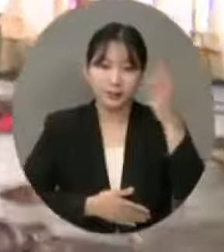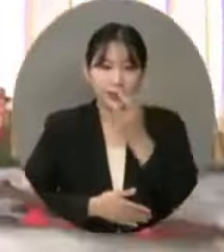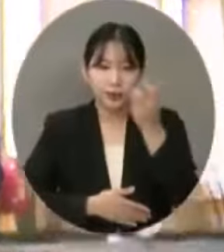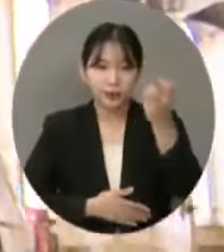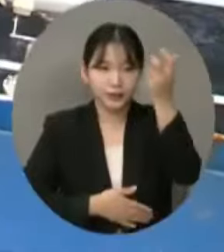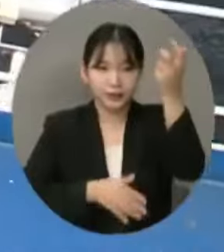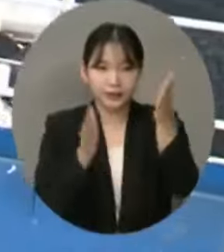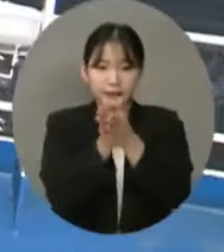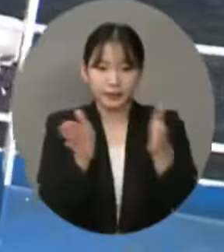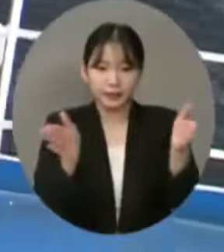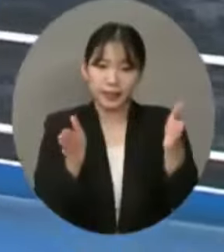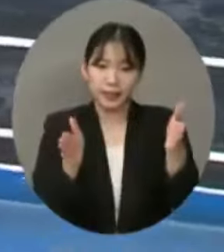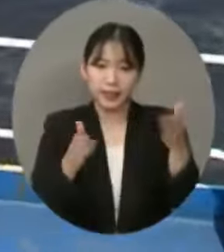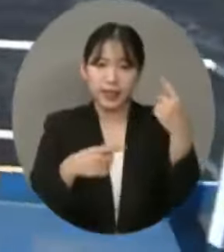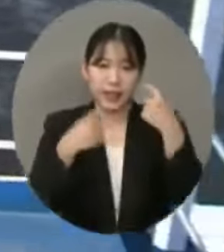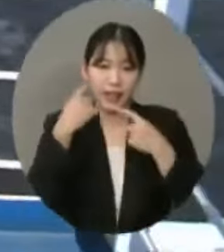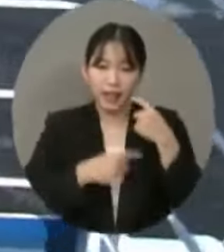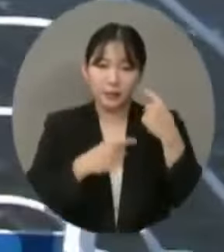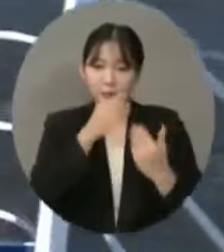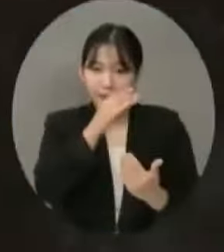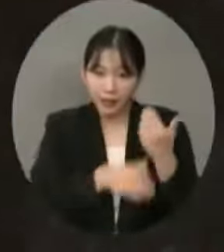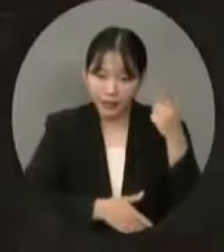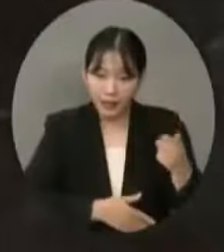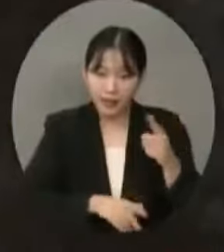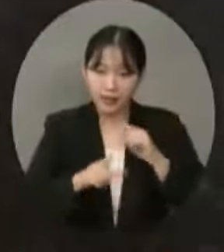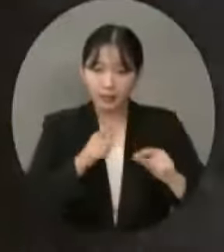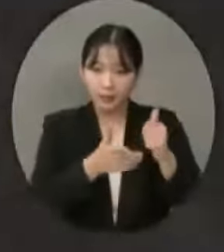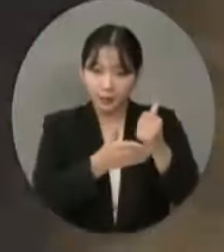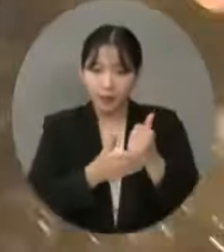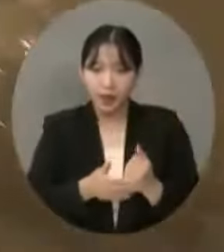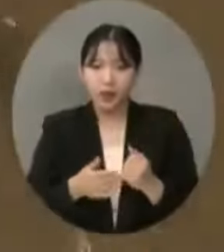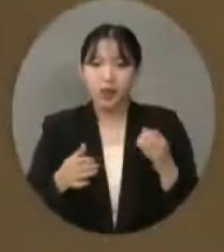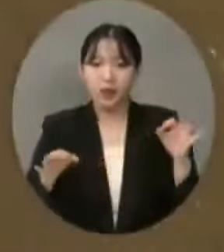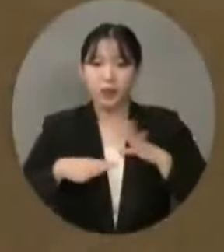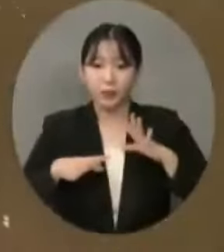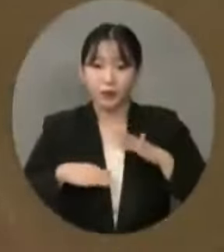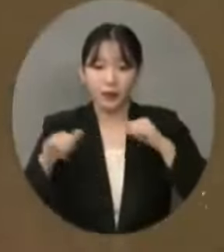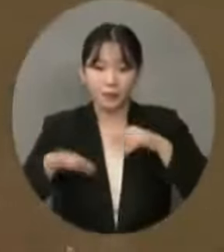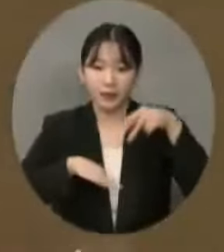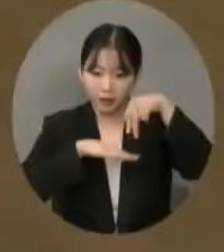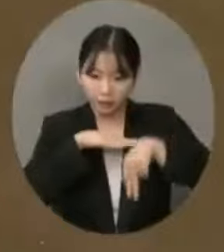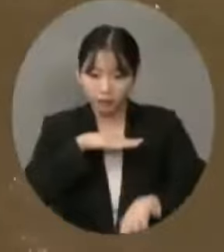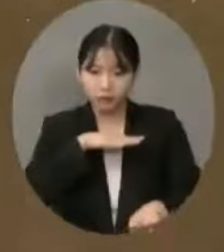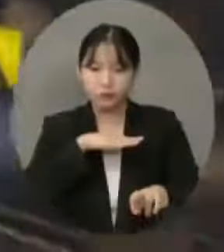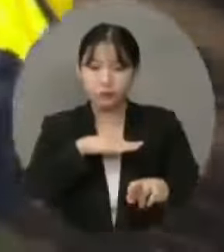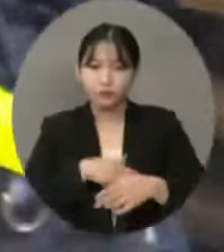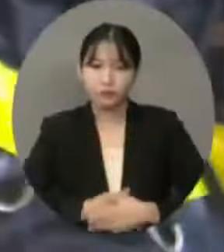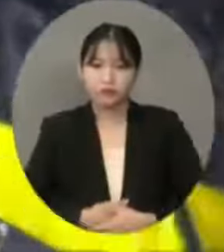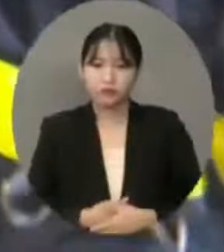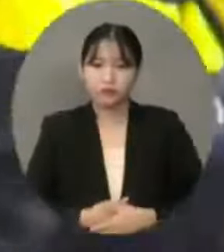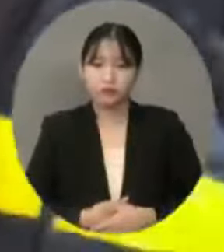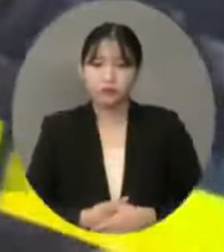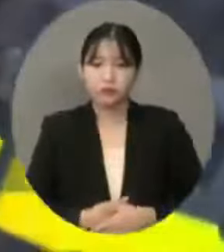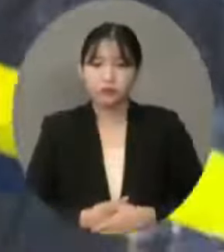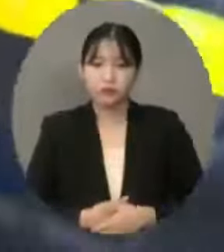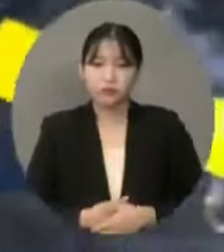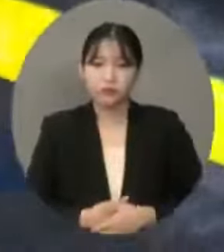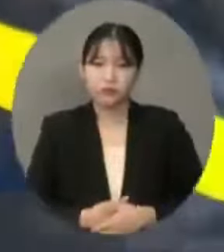연기가 피어오릅니다. 부상자가 발생하고 일부 승객들은 놀라 바다로 뛰어듭니다.